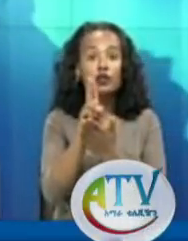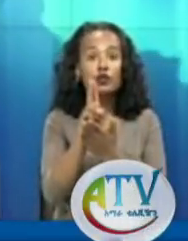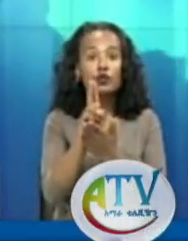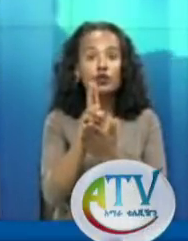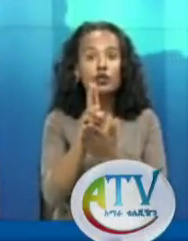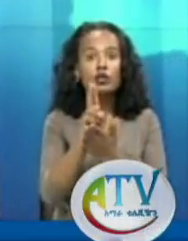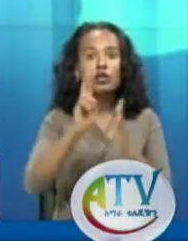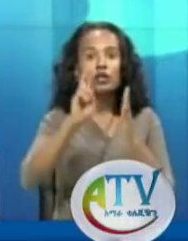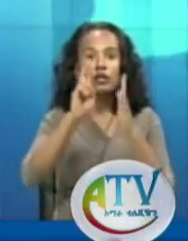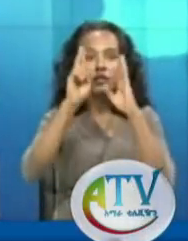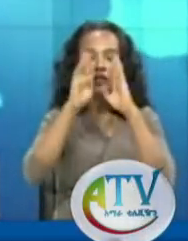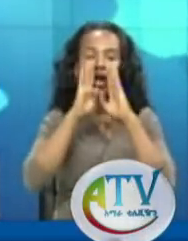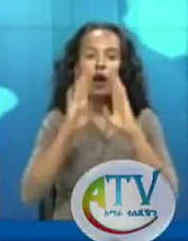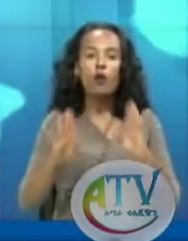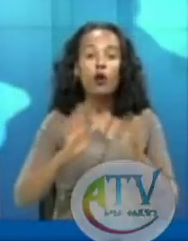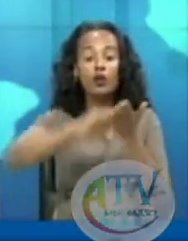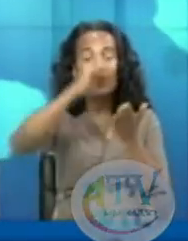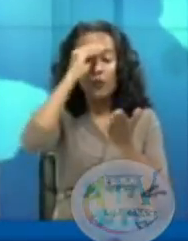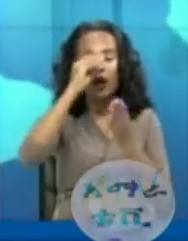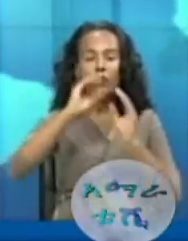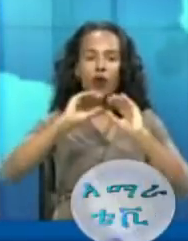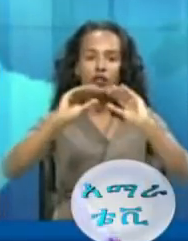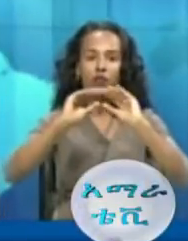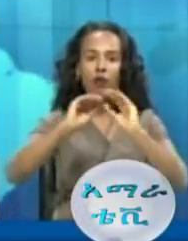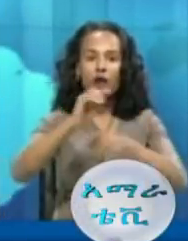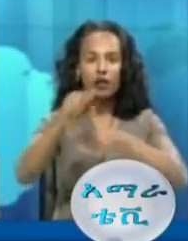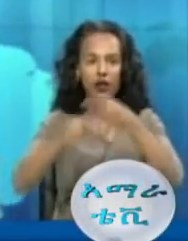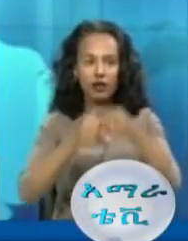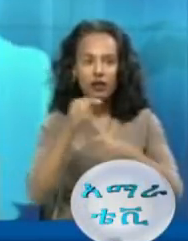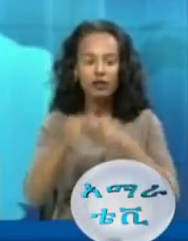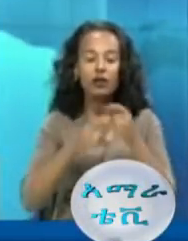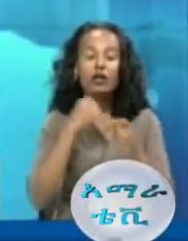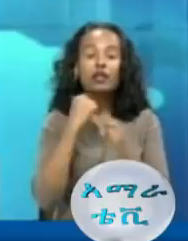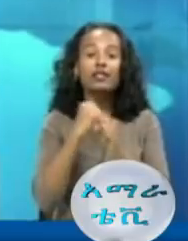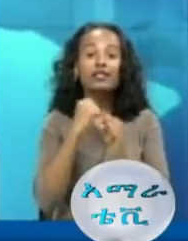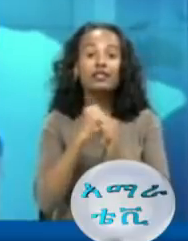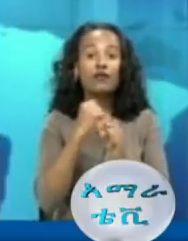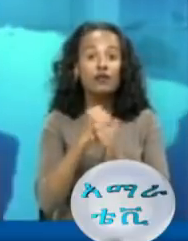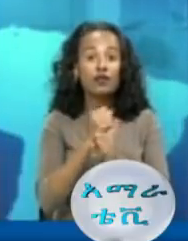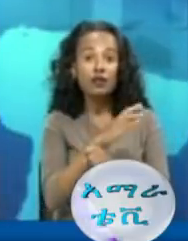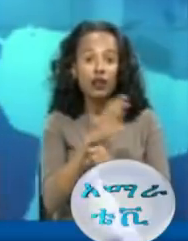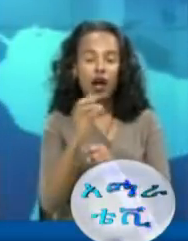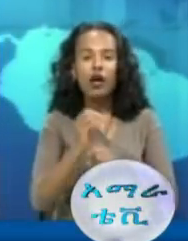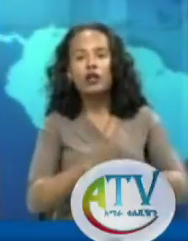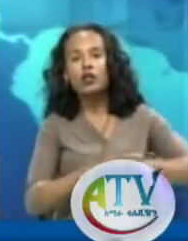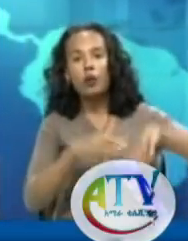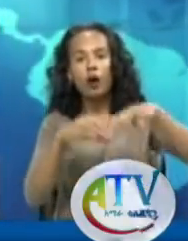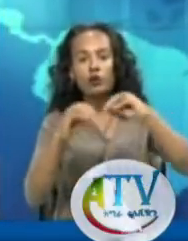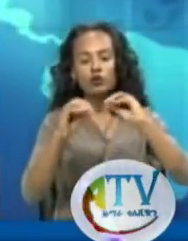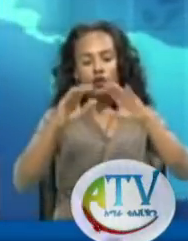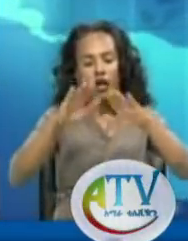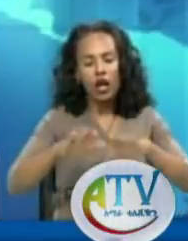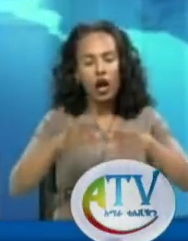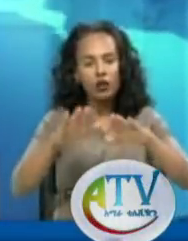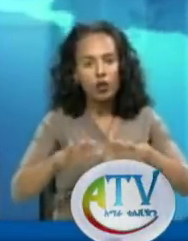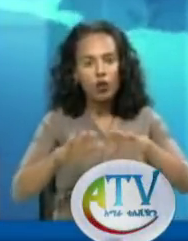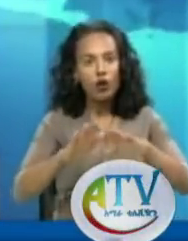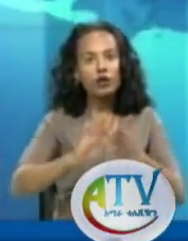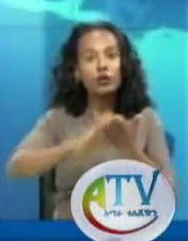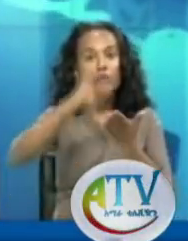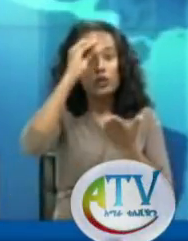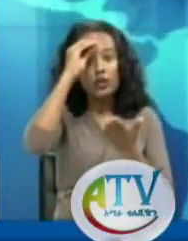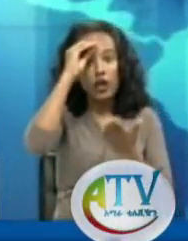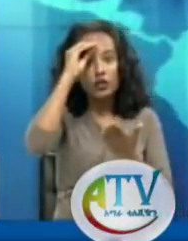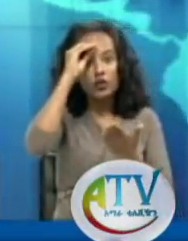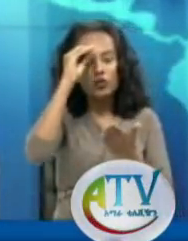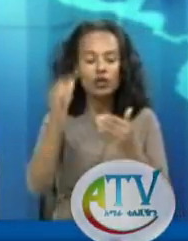በየዩኒቨርሲቲዎች ሰላማዊ የመማር ማስተማር ሂደት እንዲሰፍንና ተማሪዎች ተረጋግተው